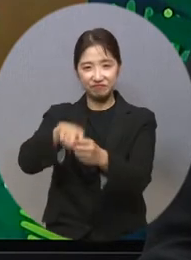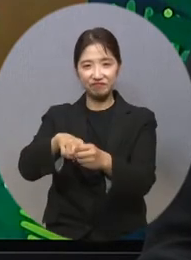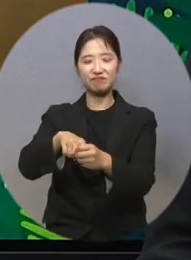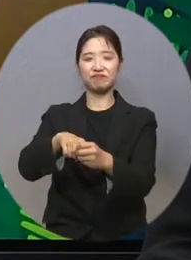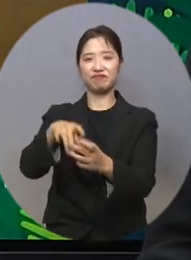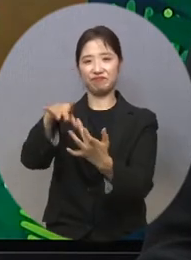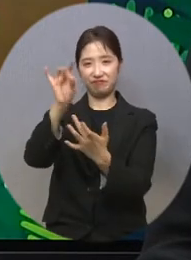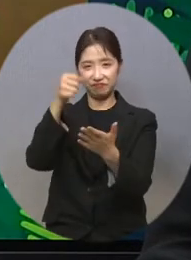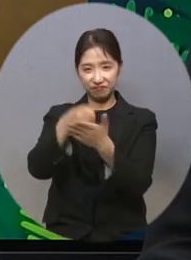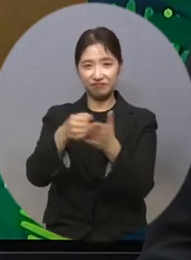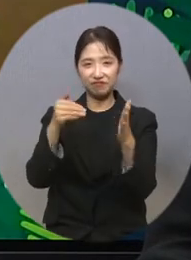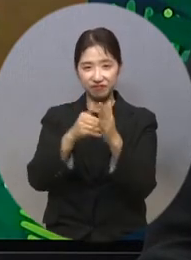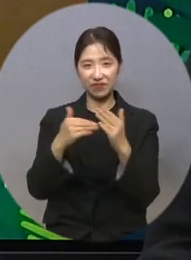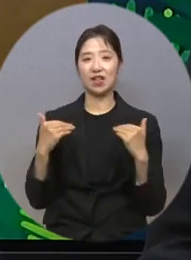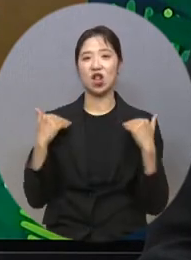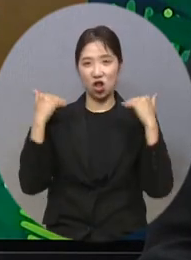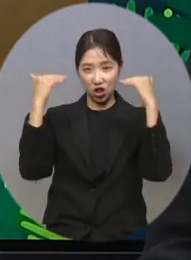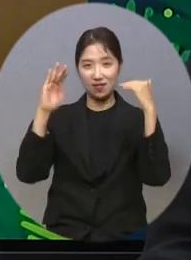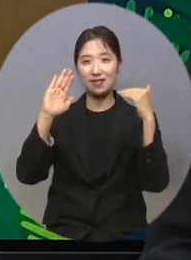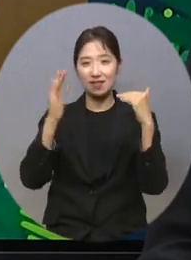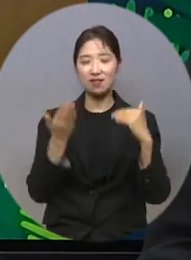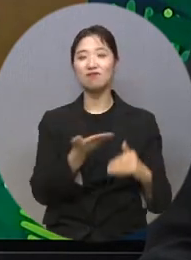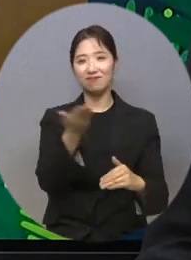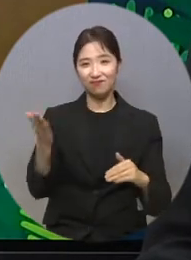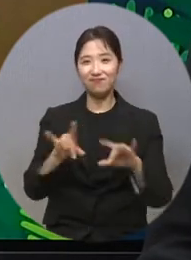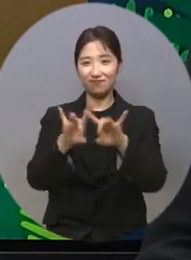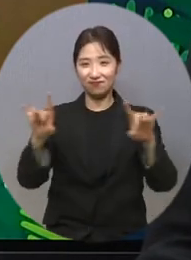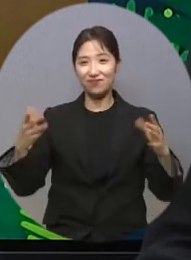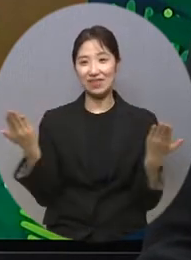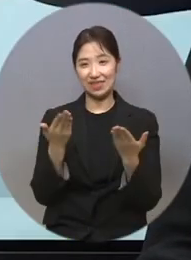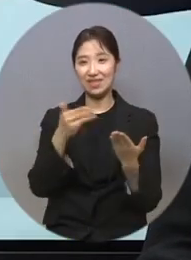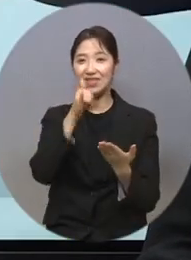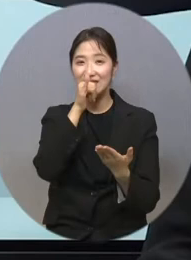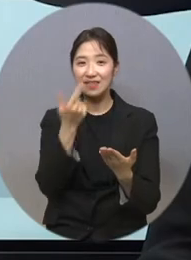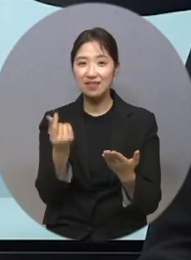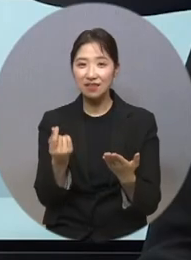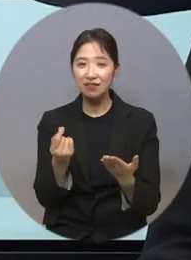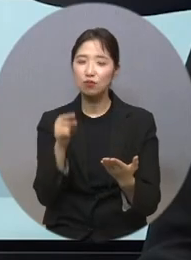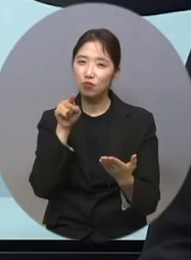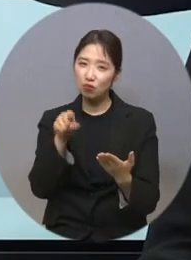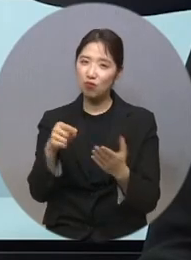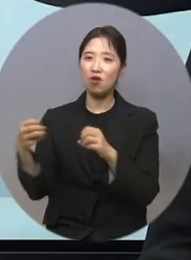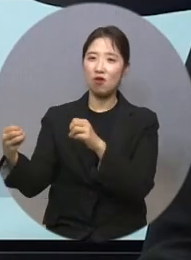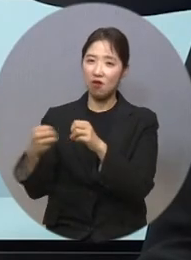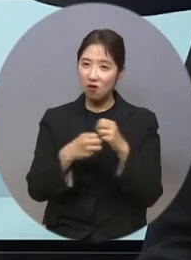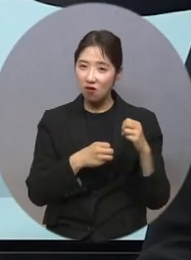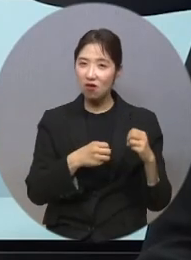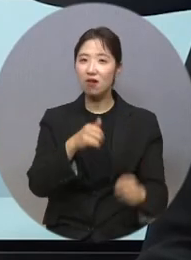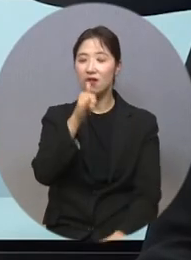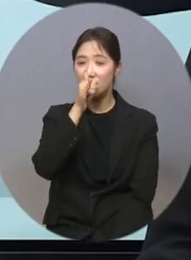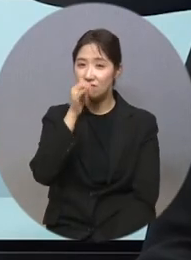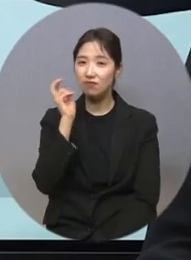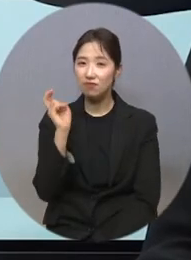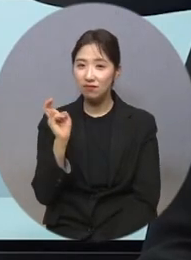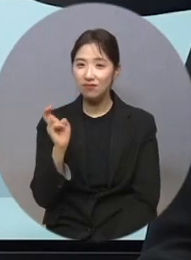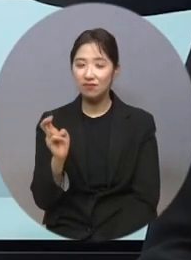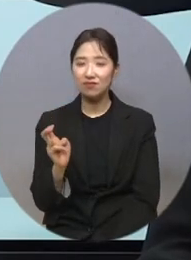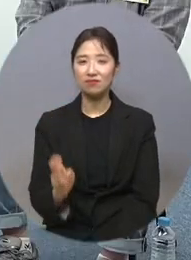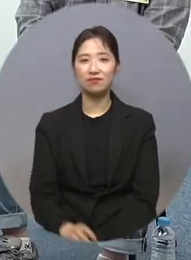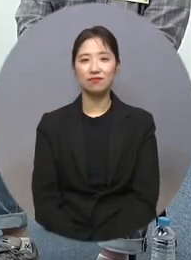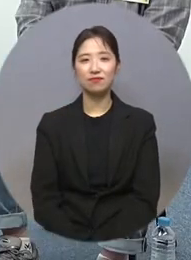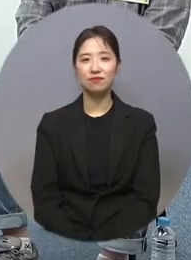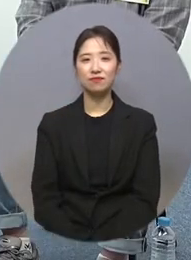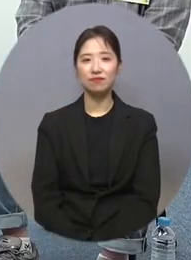성인이 돼서 현재 이제 각자의 일들을 하시잖아요. 거기에도 어떤 영향을 미쳤던 일들도 있으셨을 것